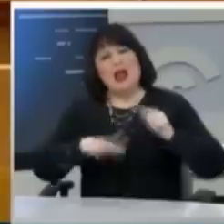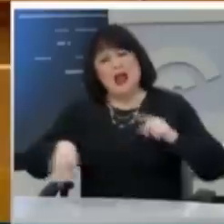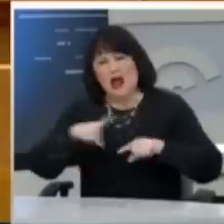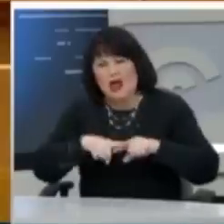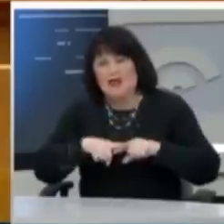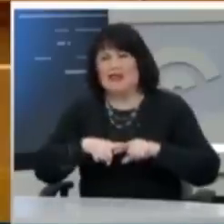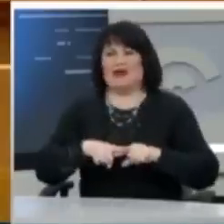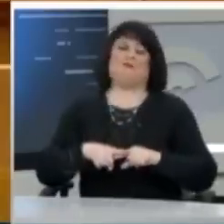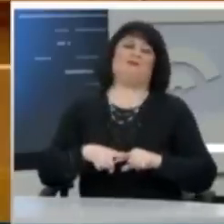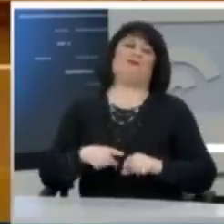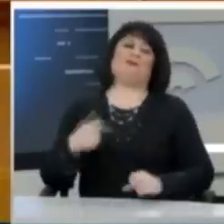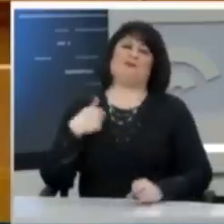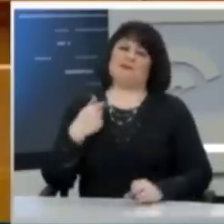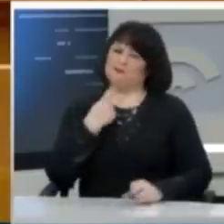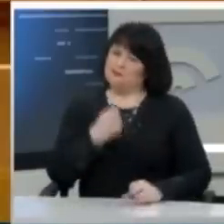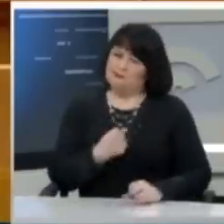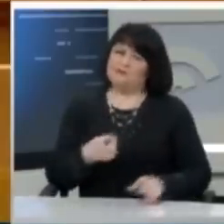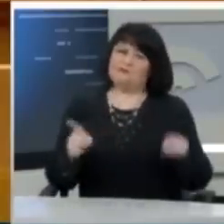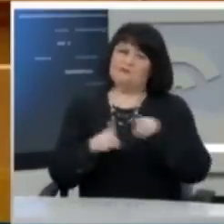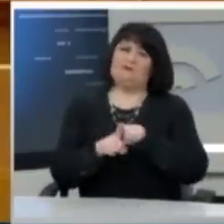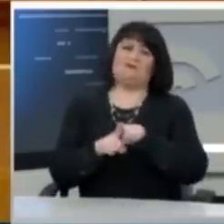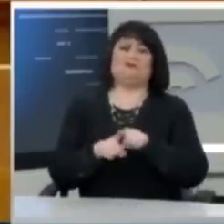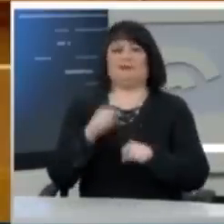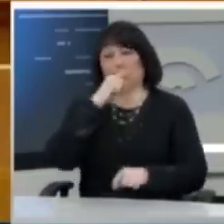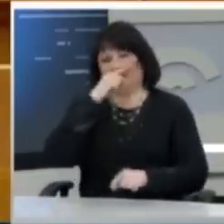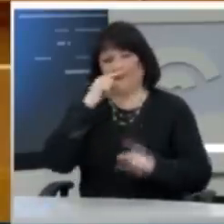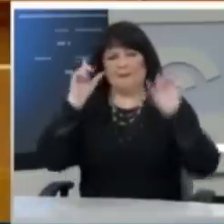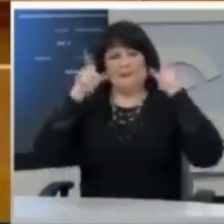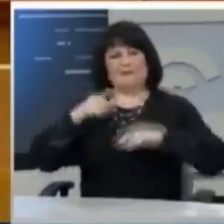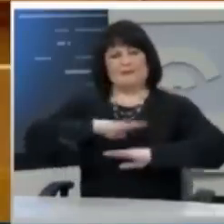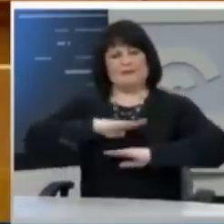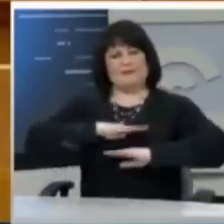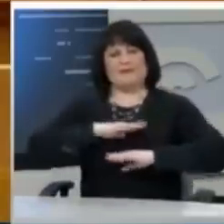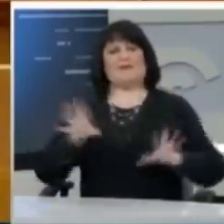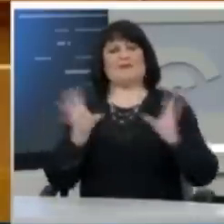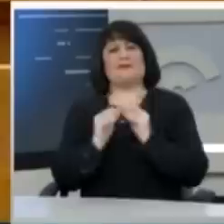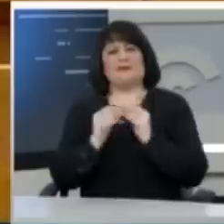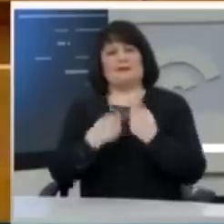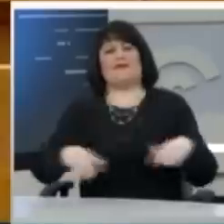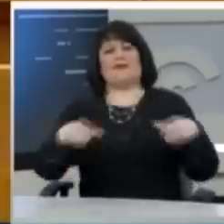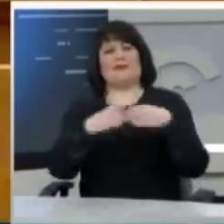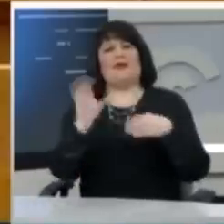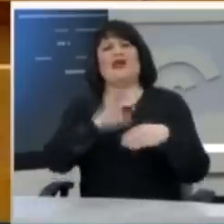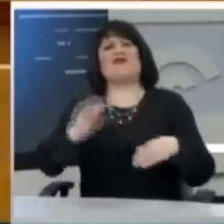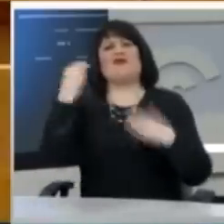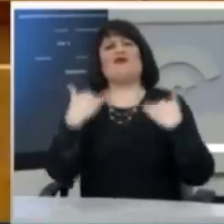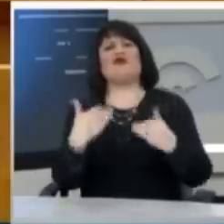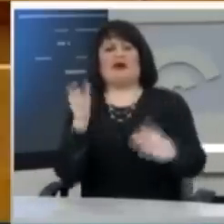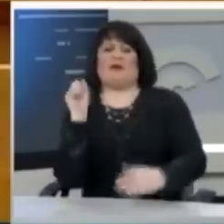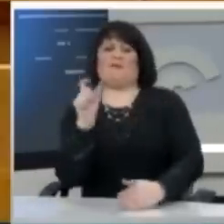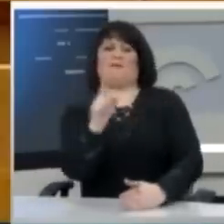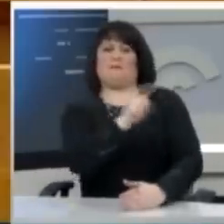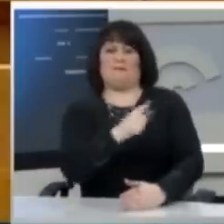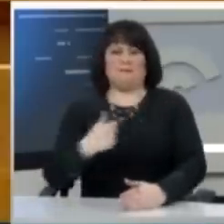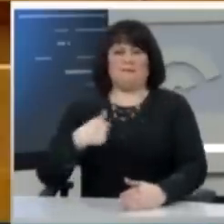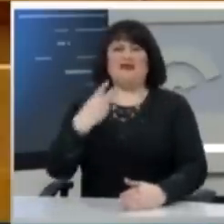κοινή αναφορά με την ΠΑΕΑ, Δημοκρατικό Στρατός Ελλάδας, στην Επιτροπή Αναφορών του Ευρωκοινοβουλίου. Η